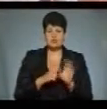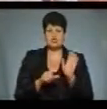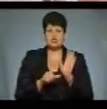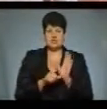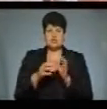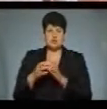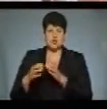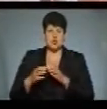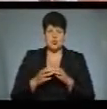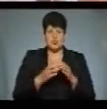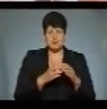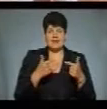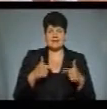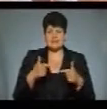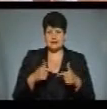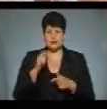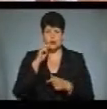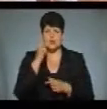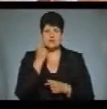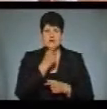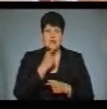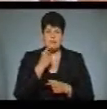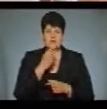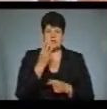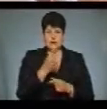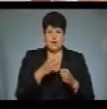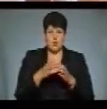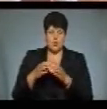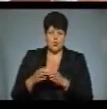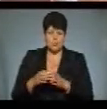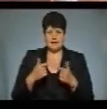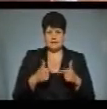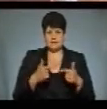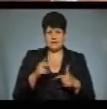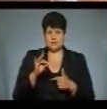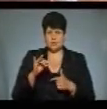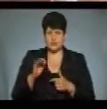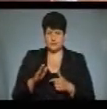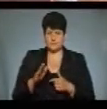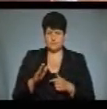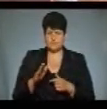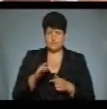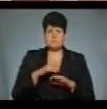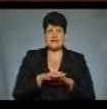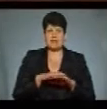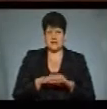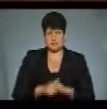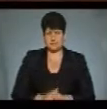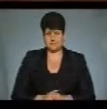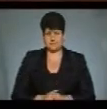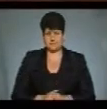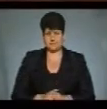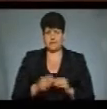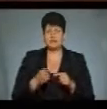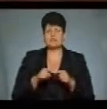груп екзаменаторів української мови і 3 групи екзаменаторів з математики. Ось у